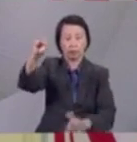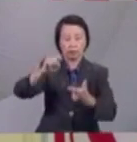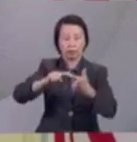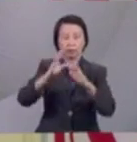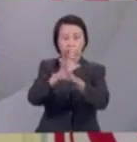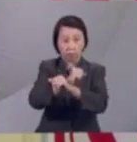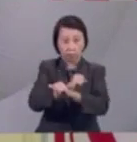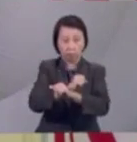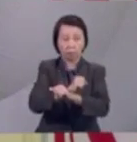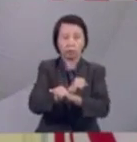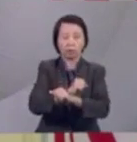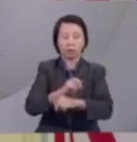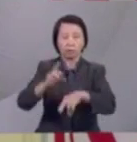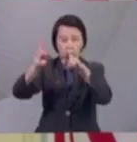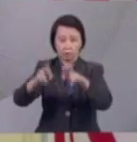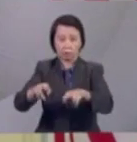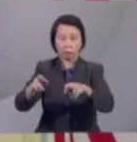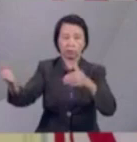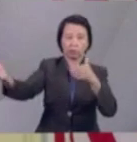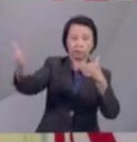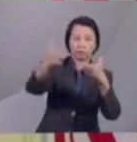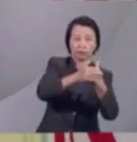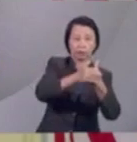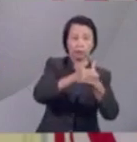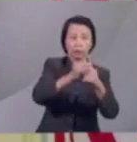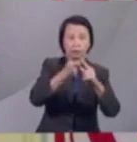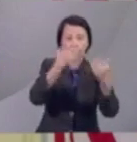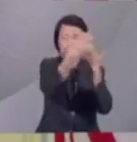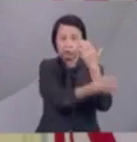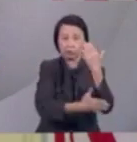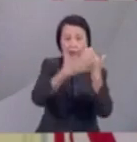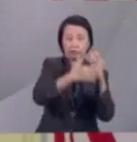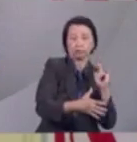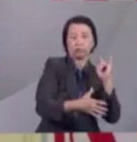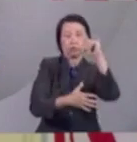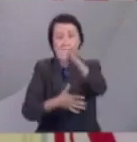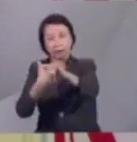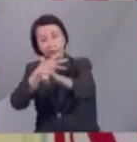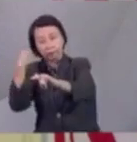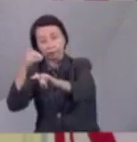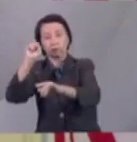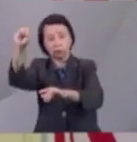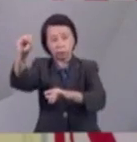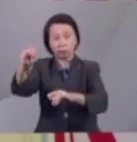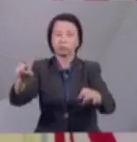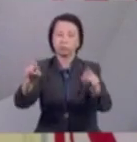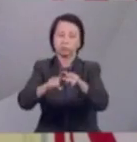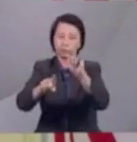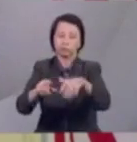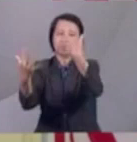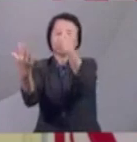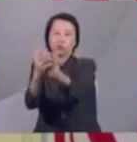Sarawak, rakyat yang pulang dari Semenanjung ke Sabah dan Sarawak juga